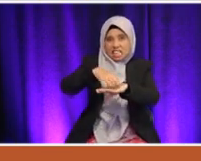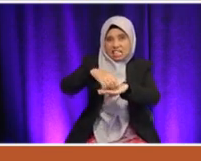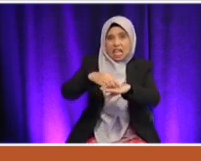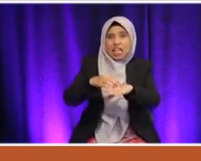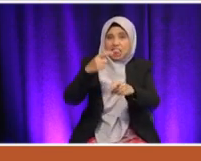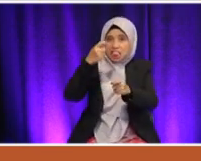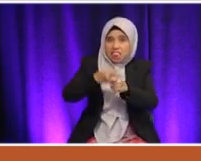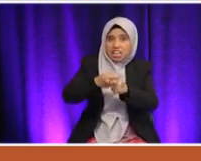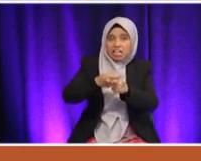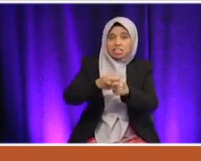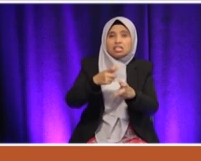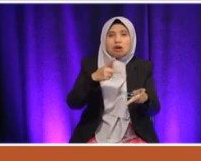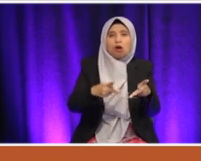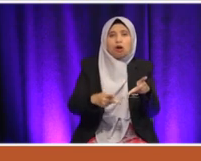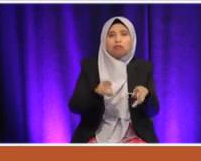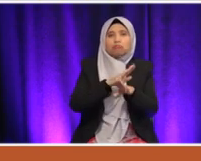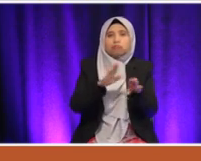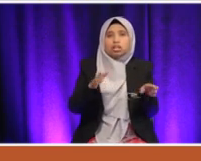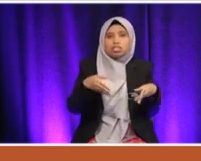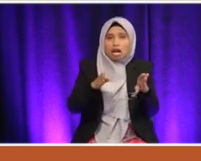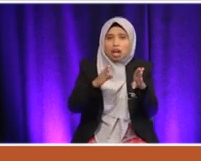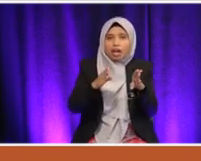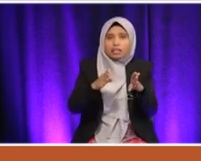digerakkan dalam tempo lebih daripada